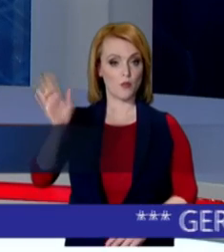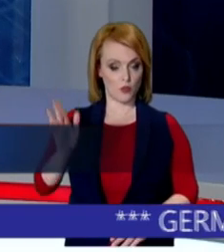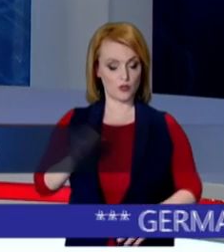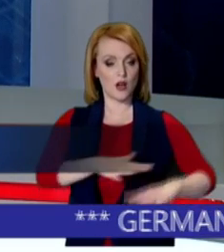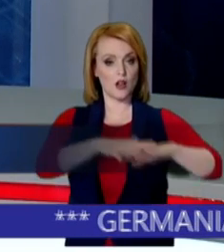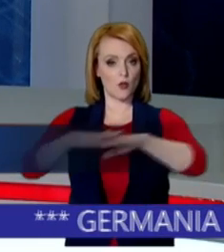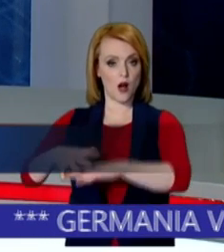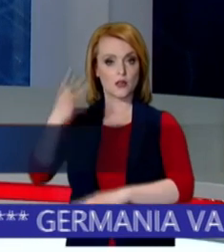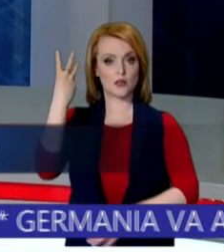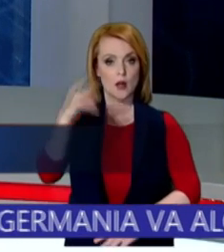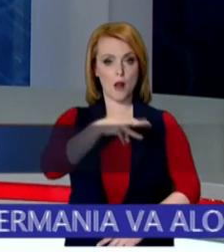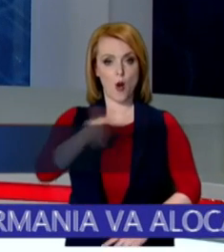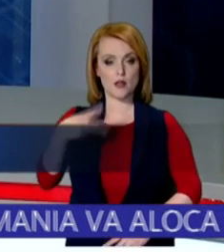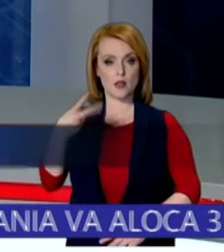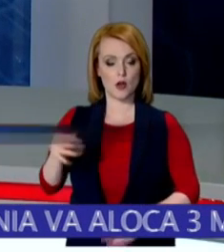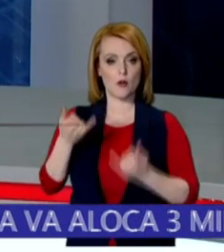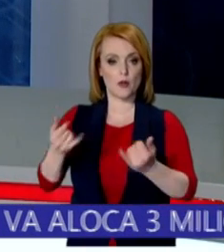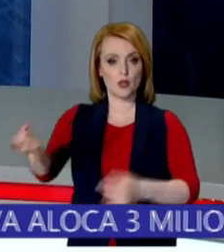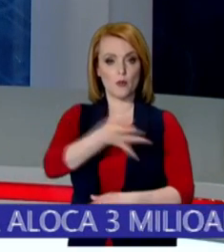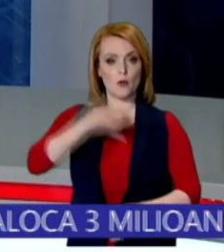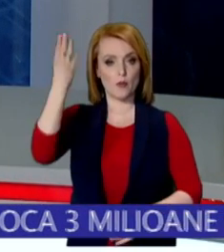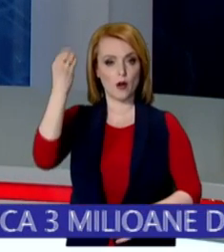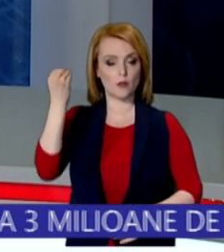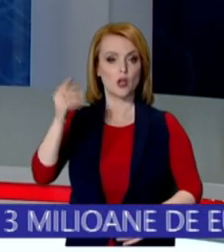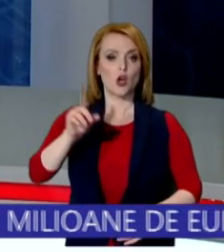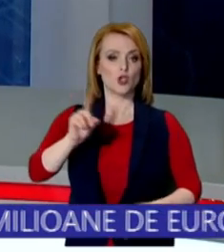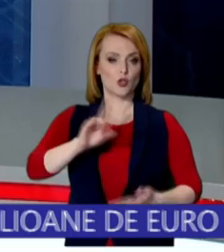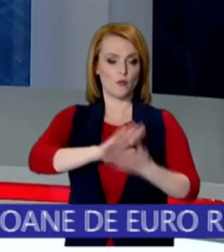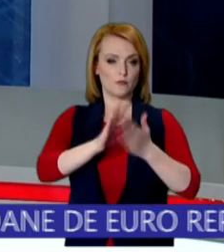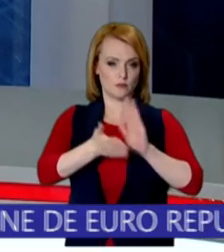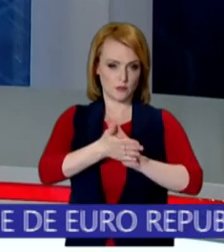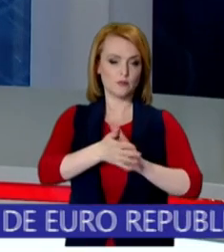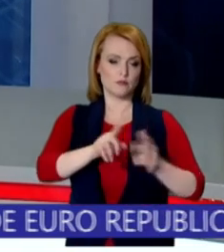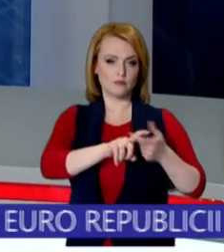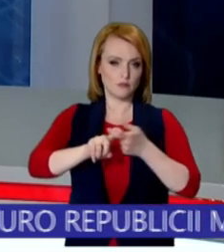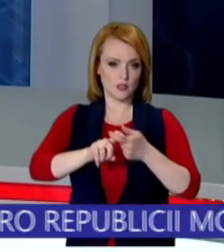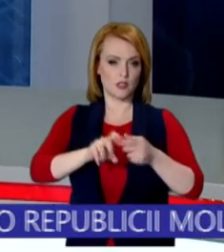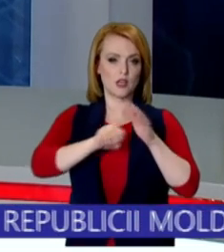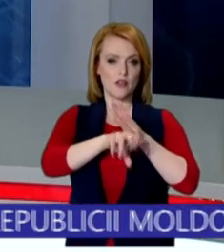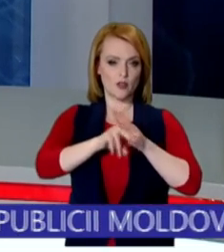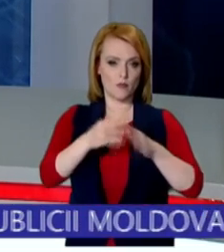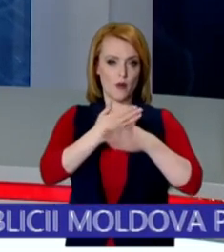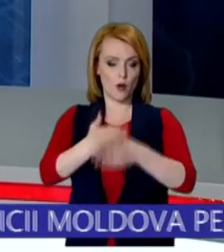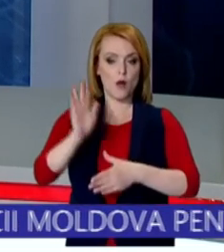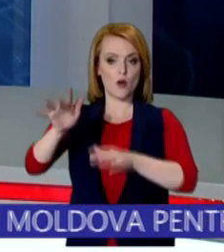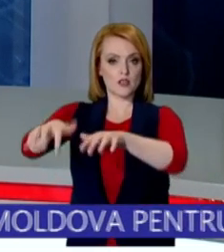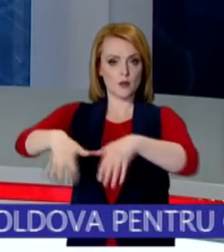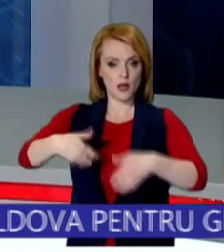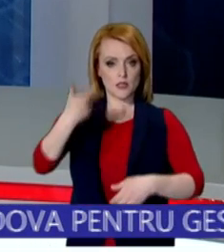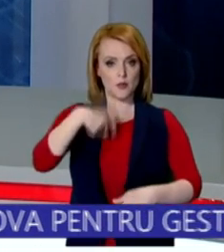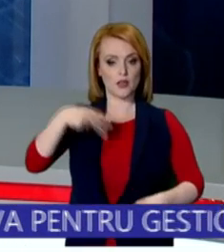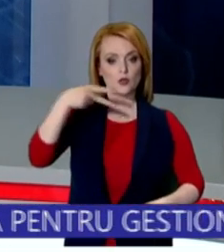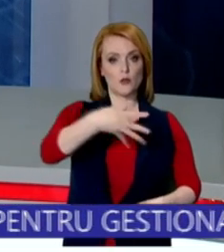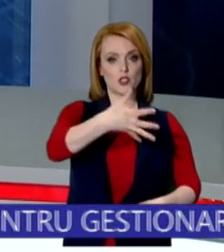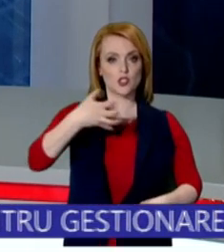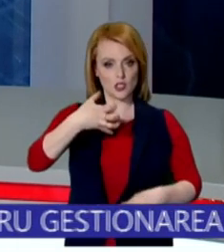Germania va aloca 3 milioane de euro Republicii Moldova pentru gestionarea crizei refugiaților. Va prelua 2500 de refugiați